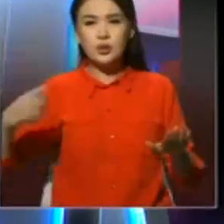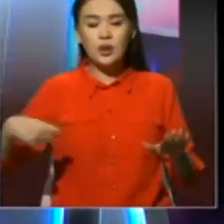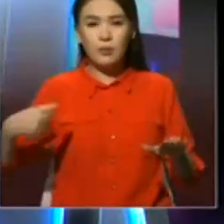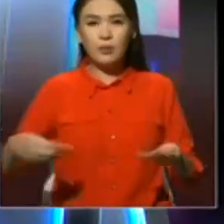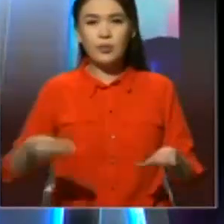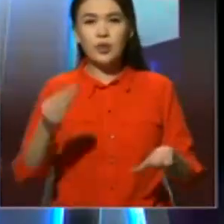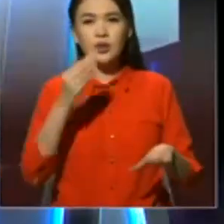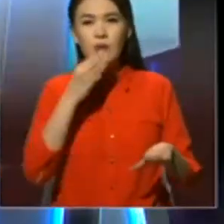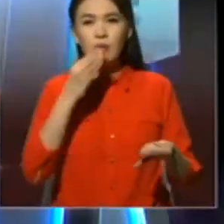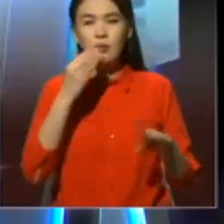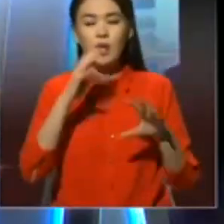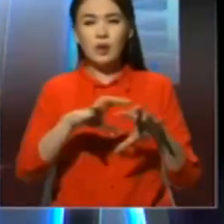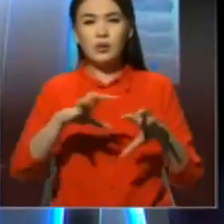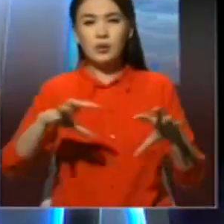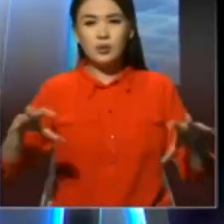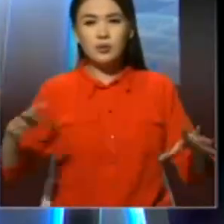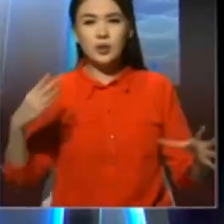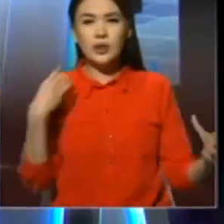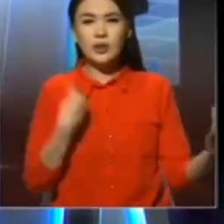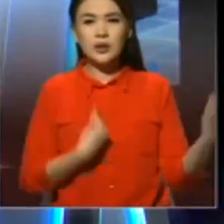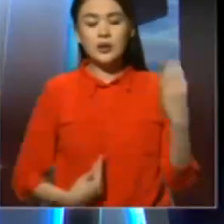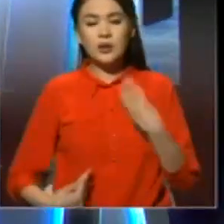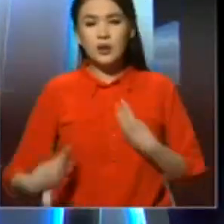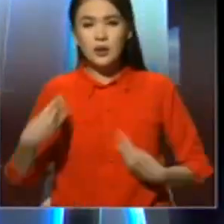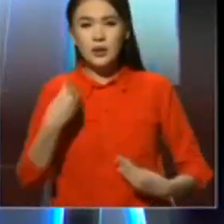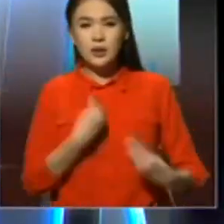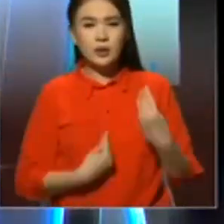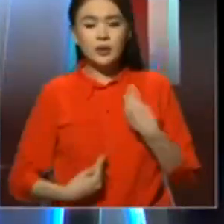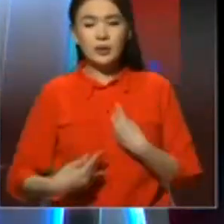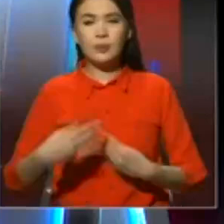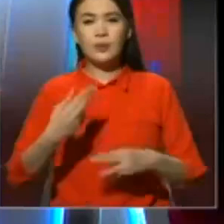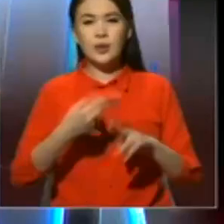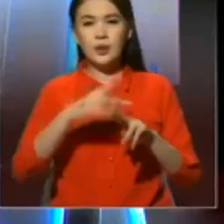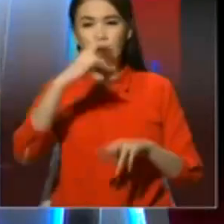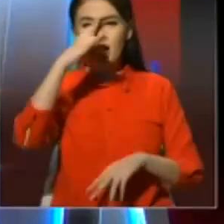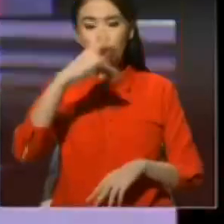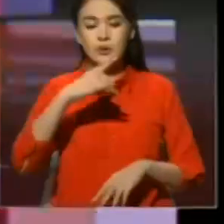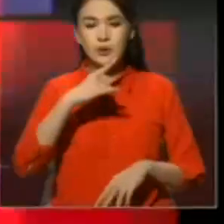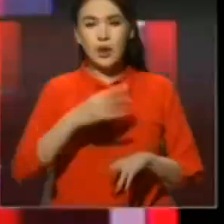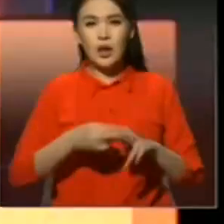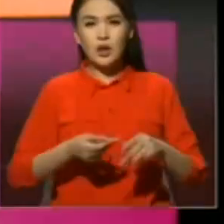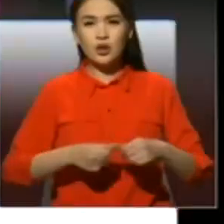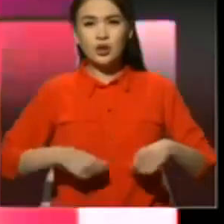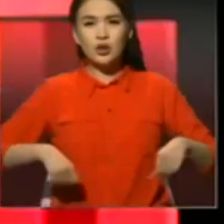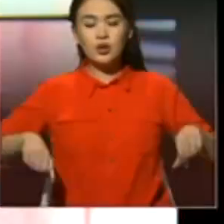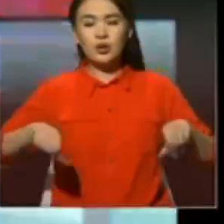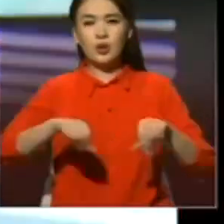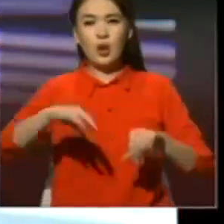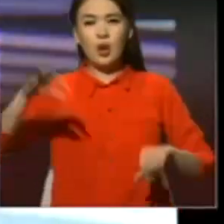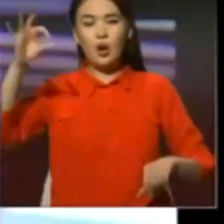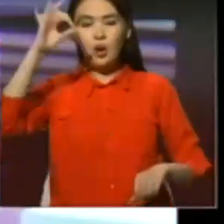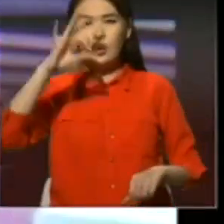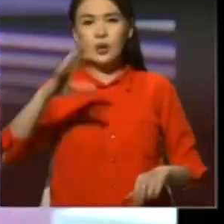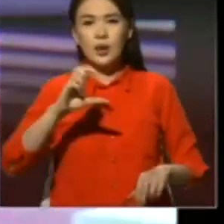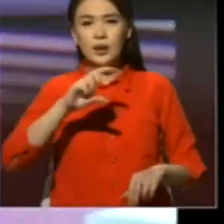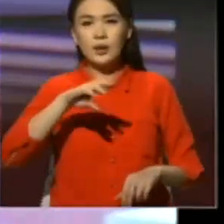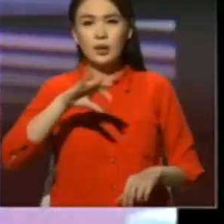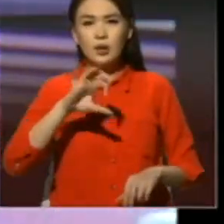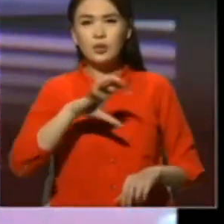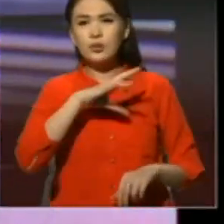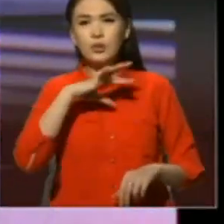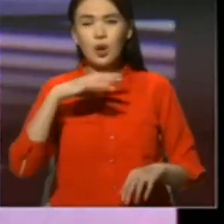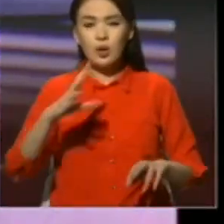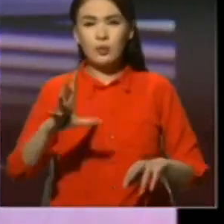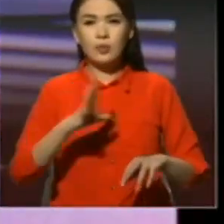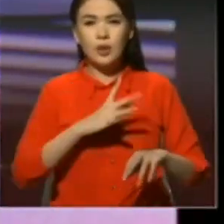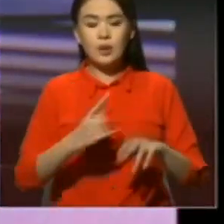тамағын қойып, ұлттық киімін киіп, әлемдегі территория жағынан ұлттар мен этностар көп орналасқан